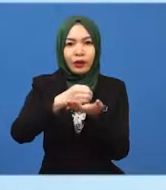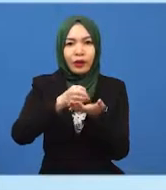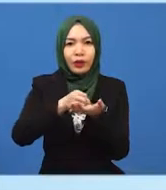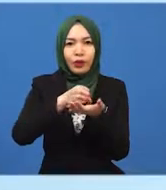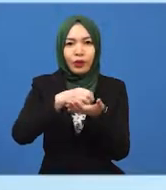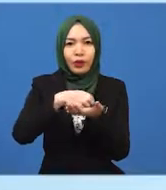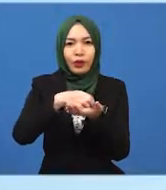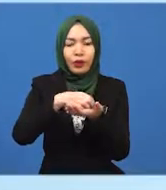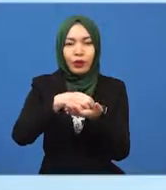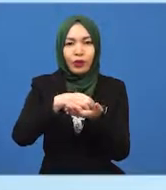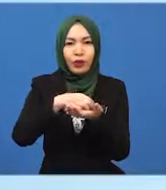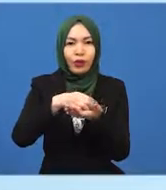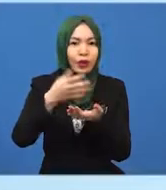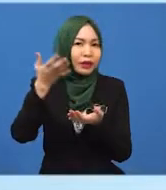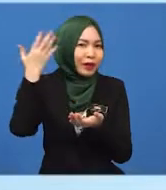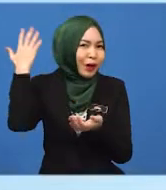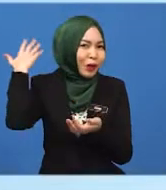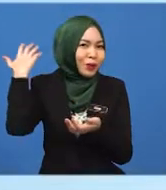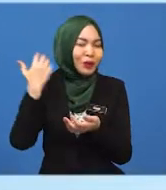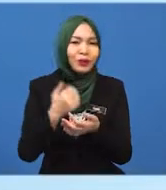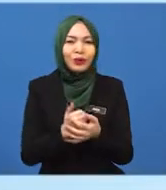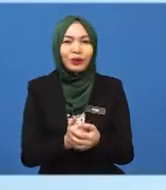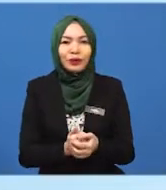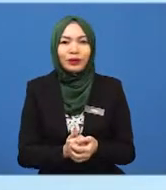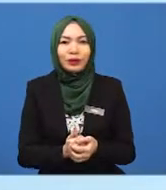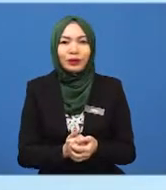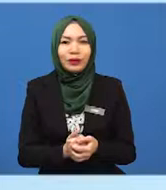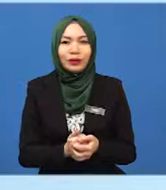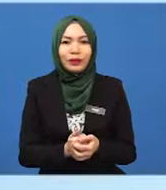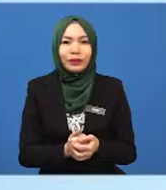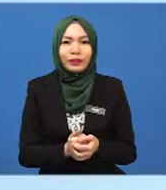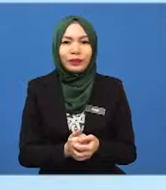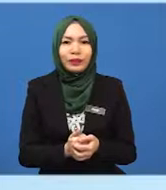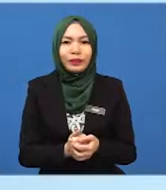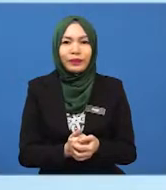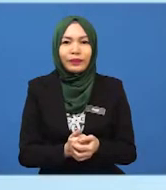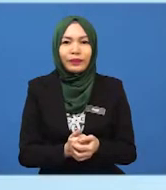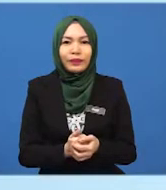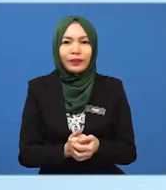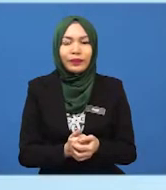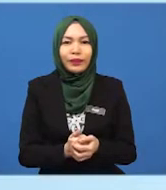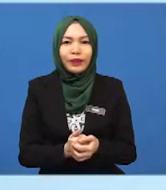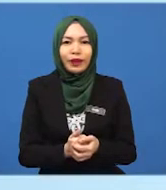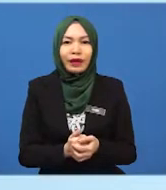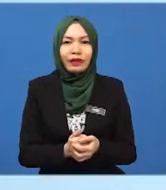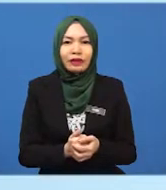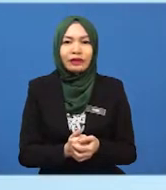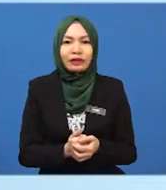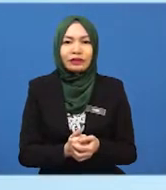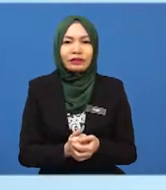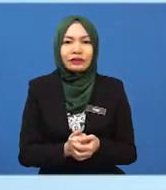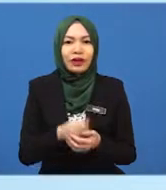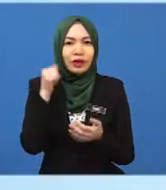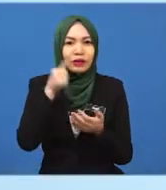Ketupat palas adalah kuih tradisional. Soalan kedua, surat yang